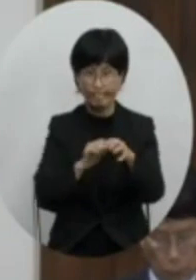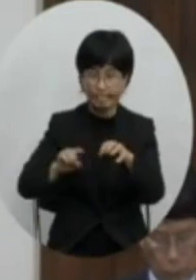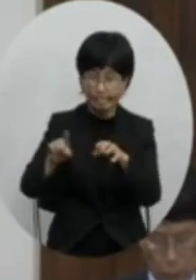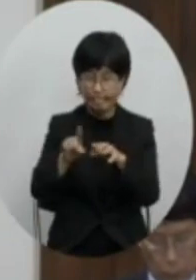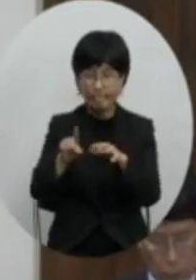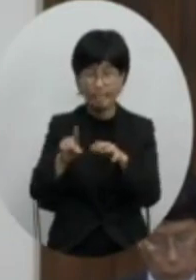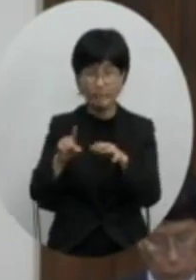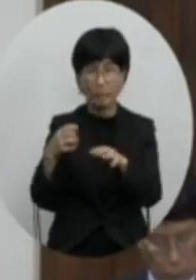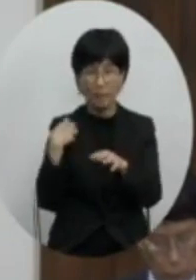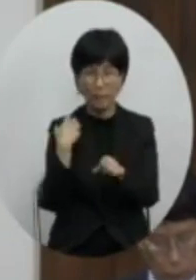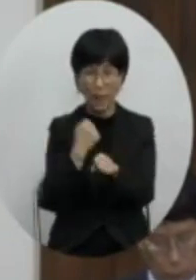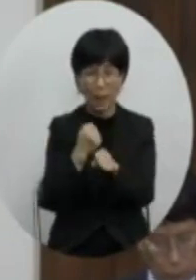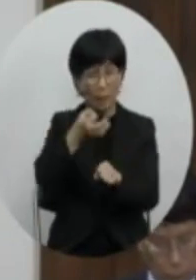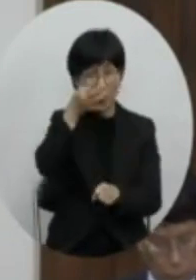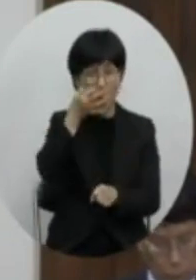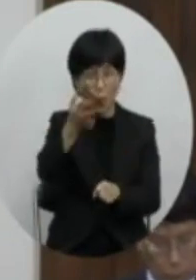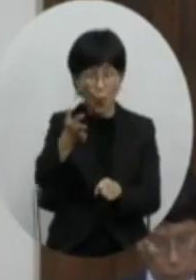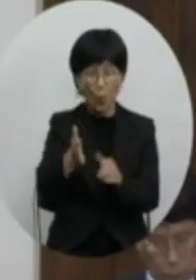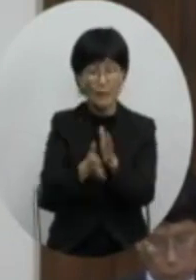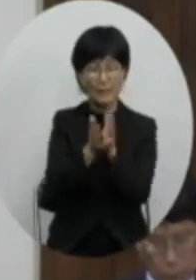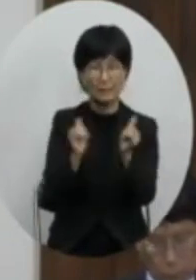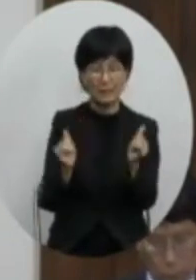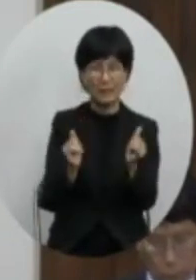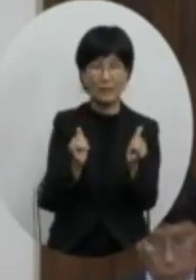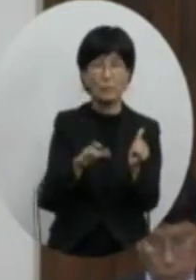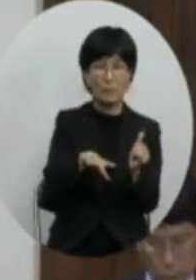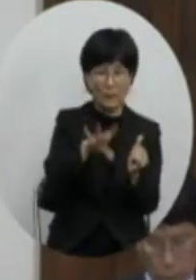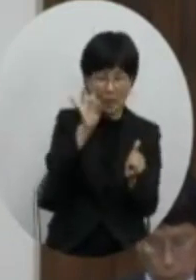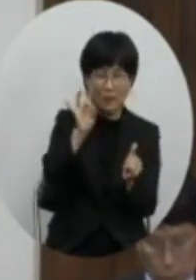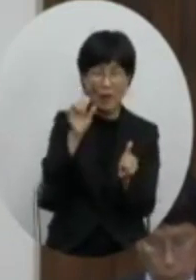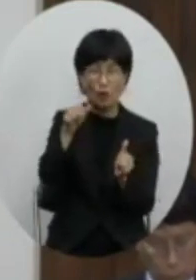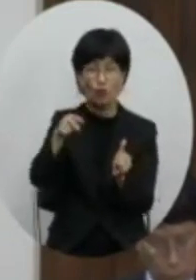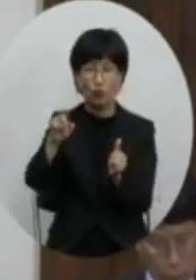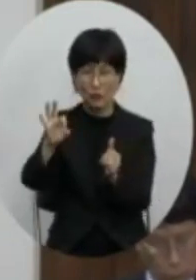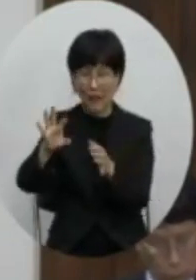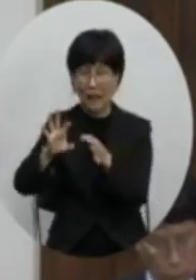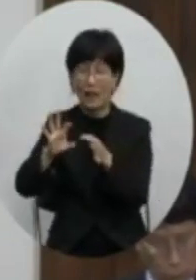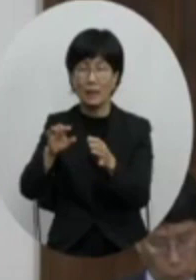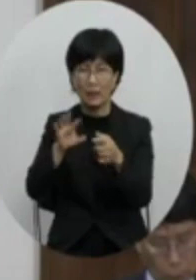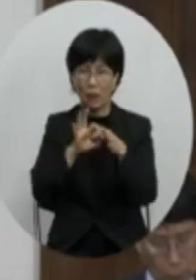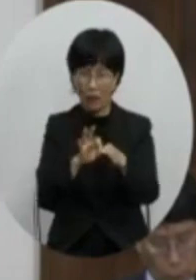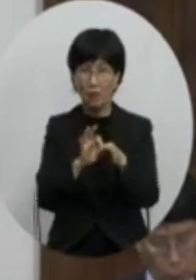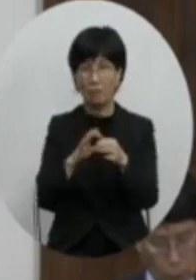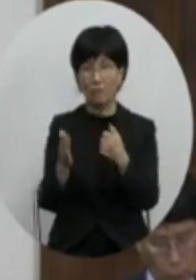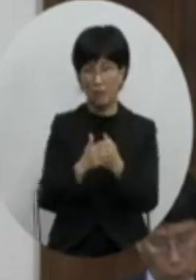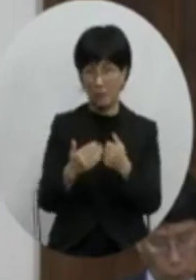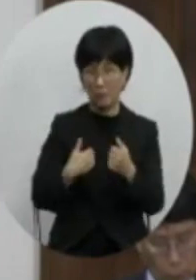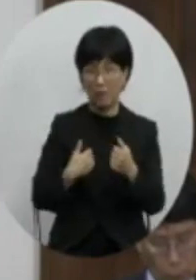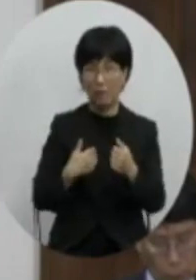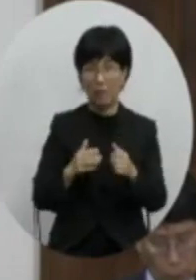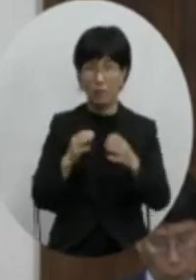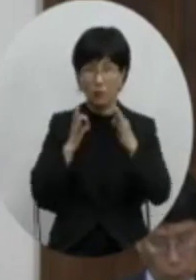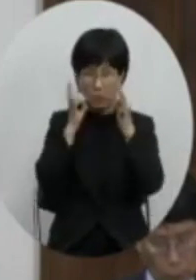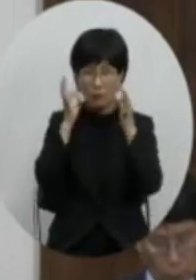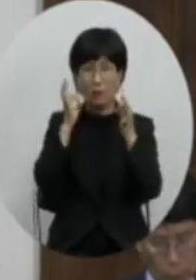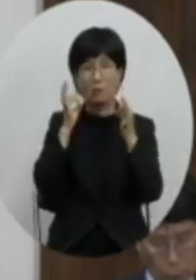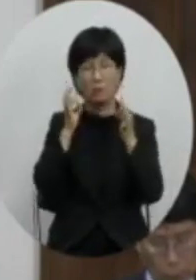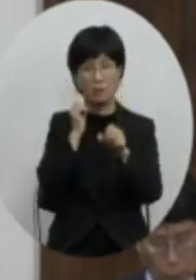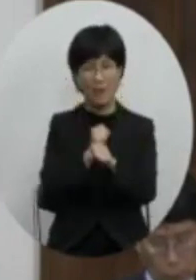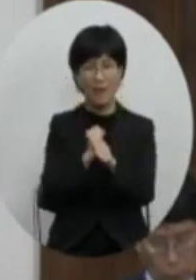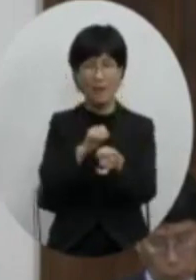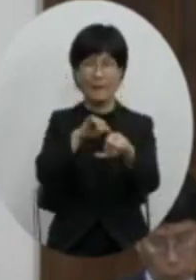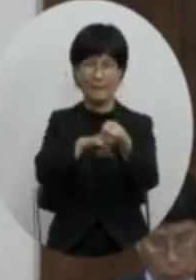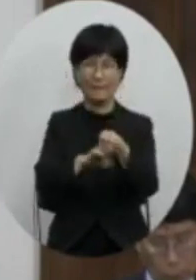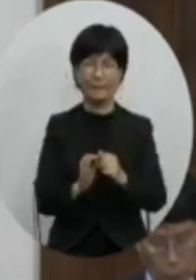펼쳐나가며 시민들에게 선민 후당의 정신으로 신뢰받는 의회가 되도록 최선의 노력을